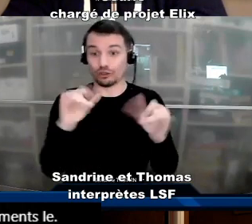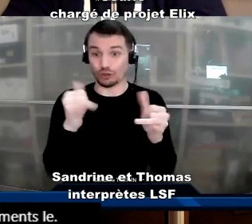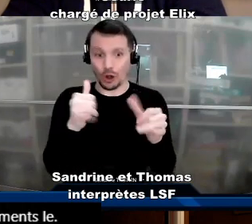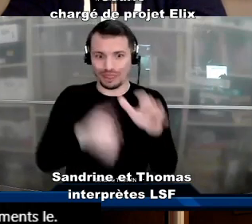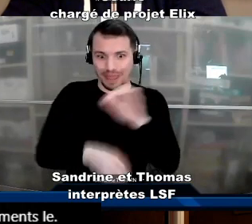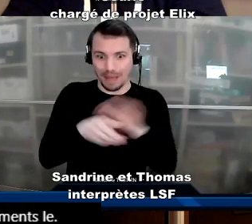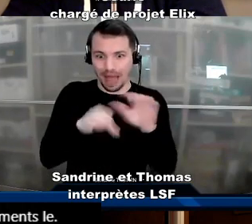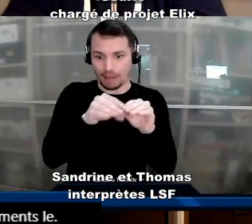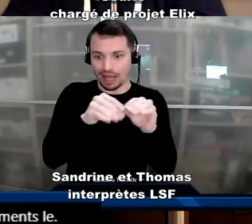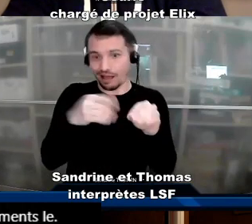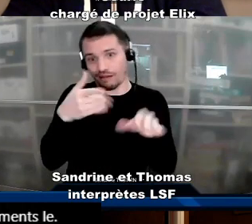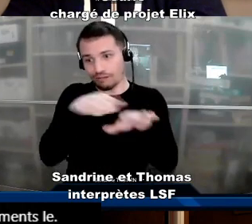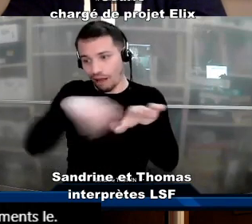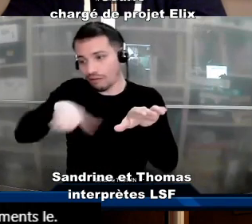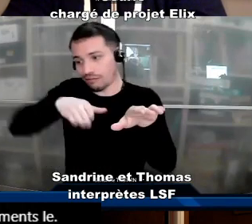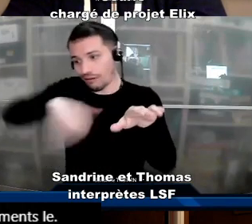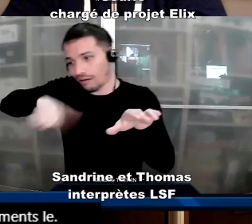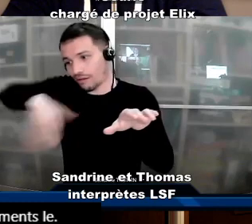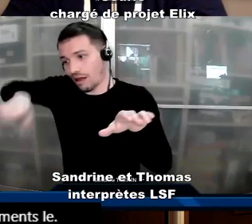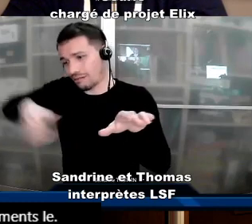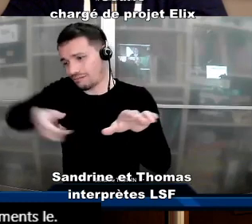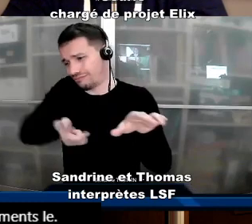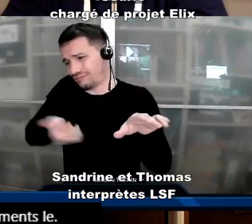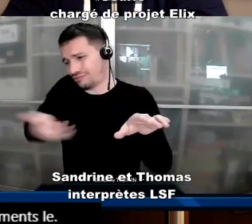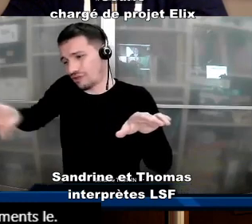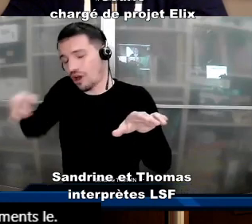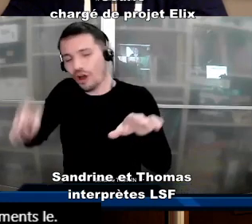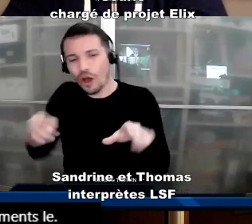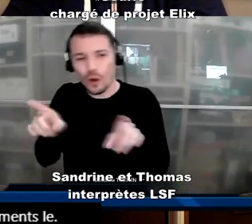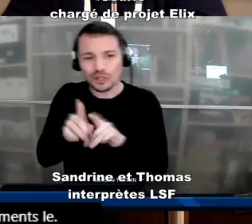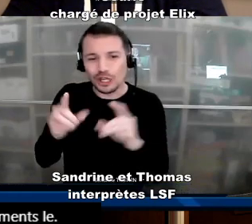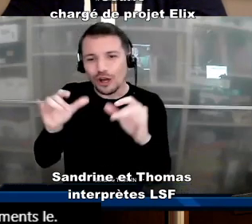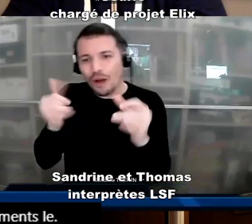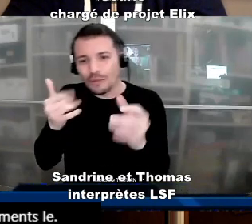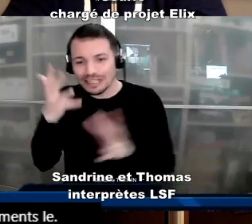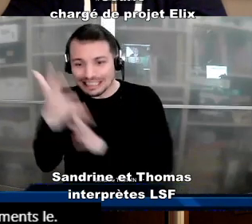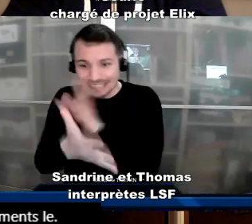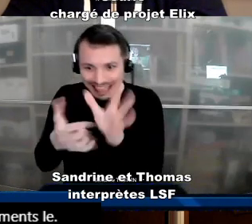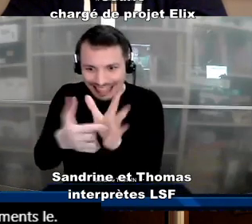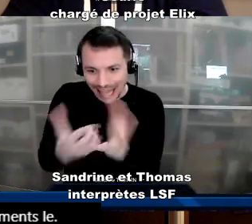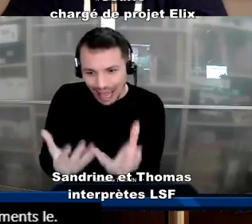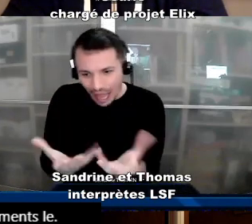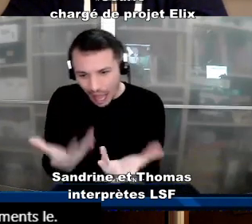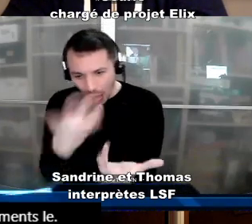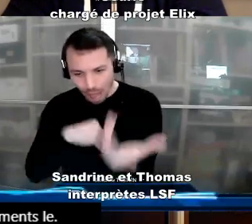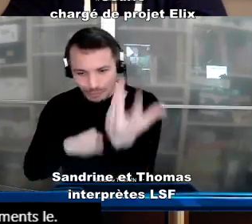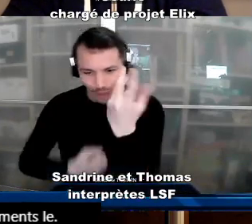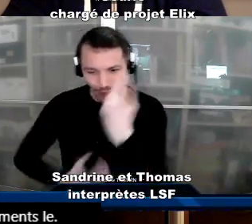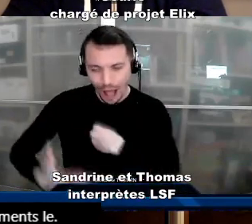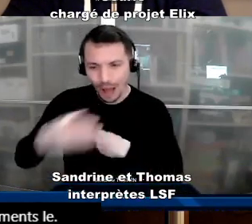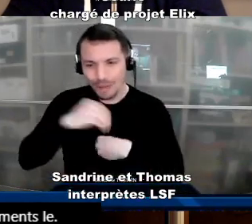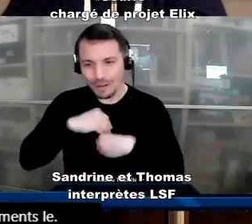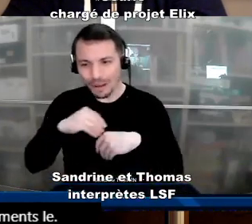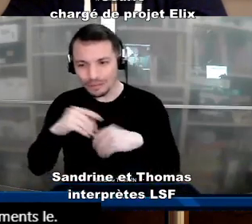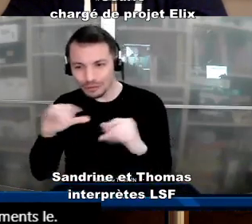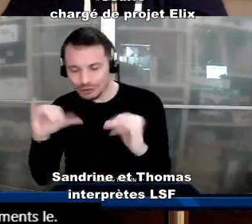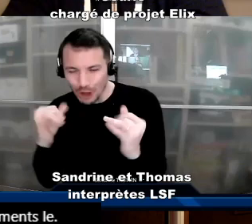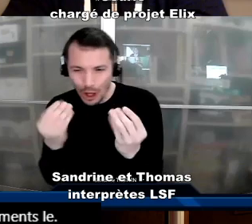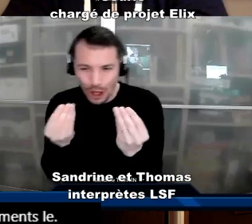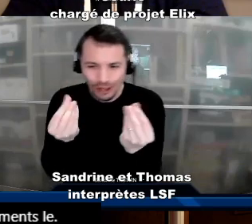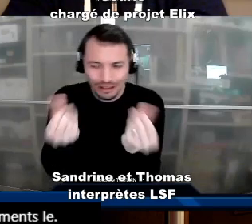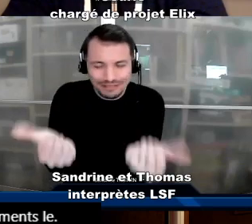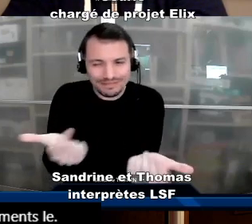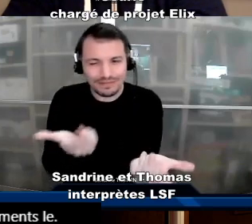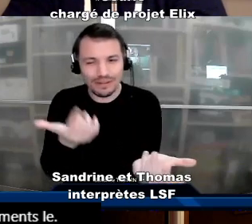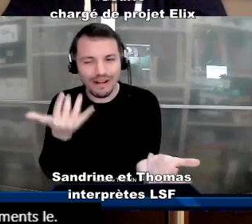d'apprendre la langue des signes de manière un petit peu ludique. Donc même si on n'apprend pas la LSF comme ça, mais ça permet en tout